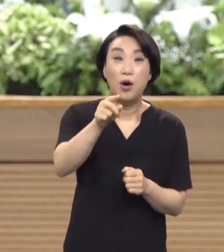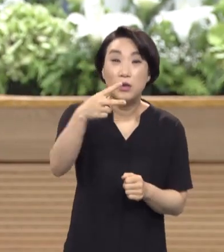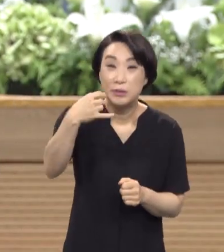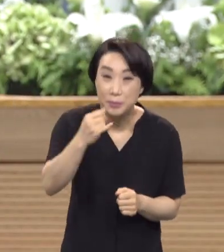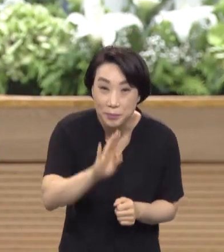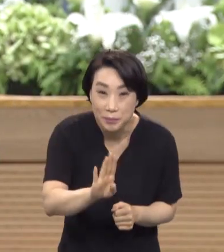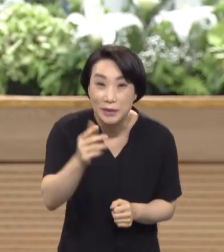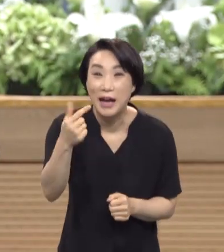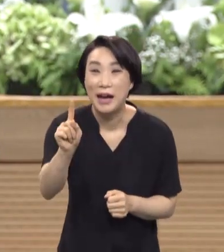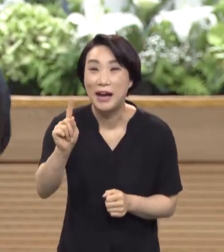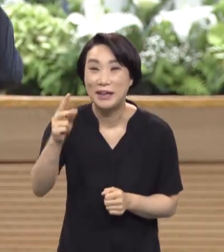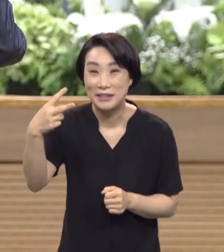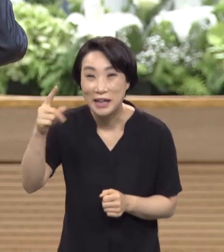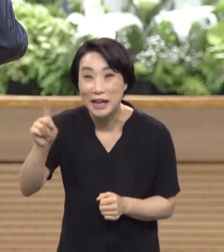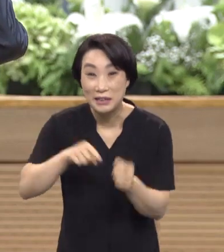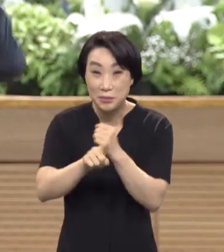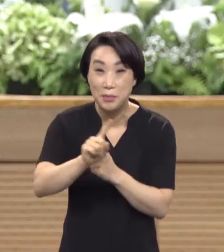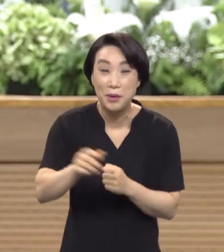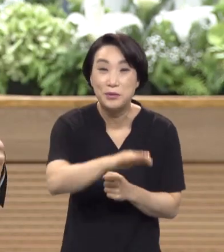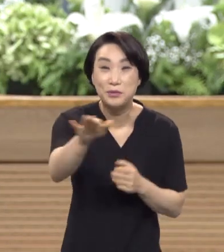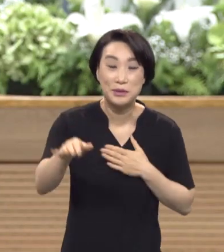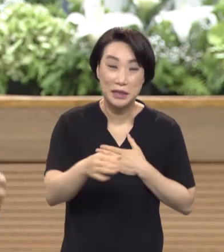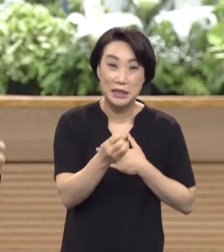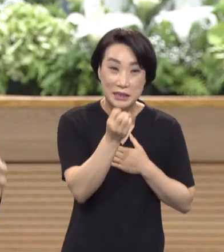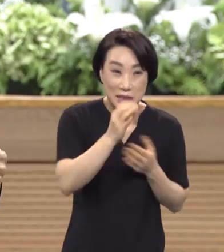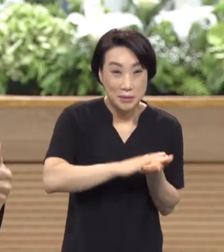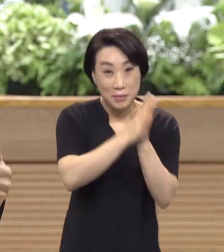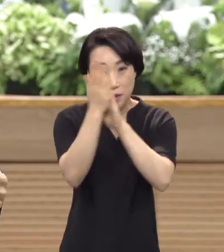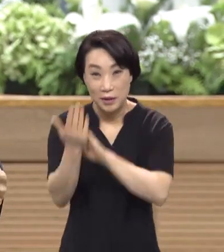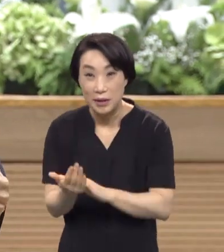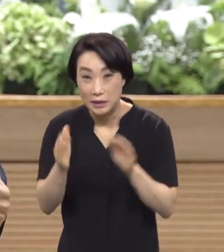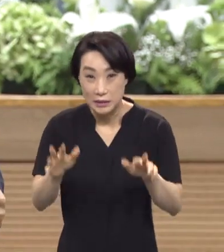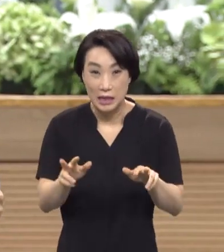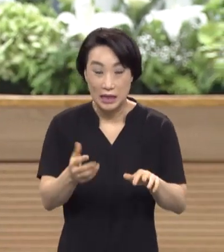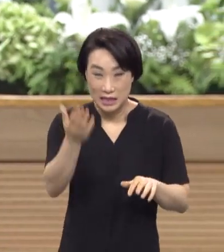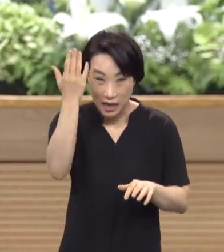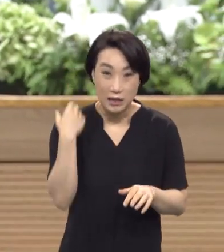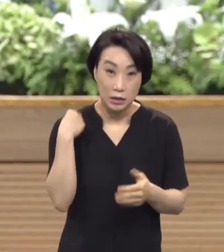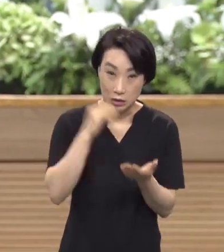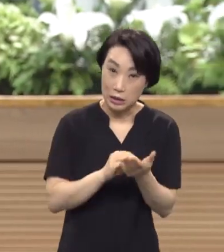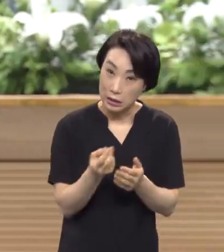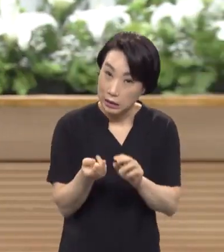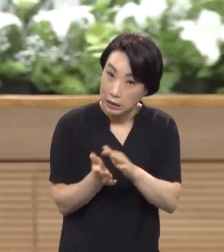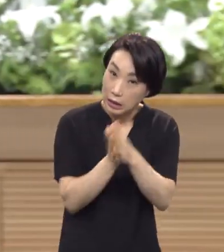변했다. 이제는 다시는 변하지 않는다. 왜?